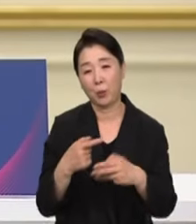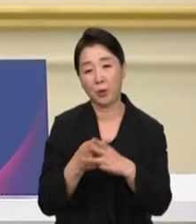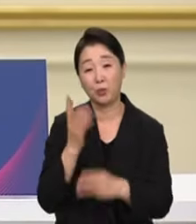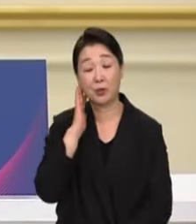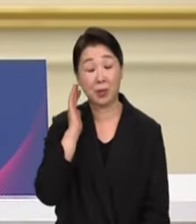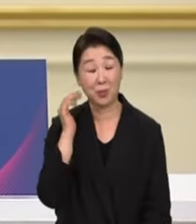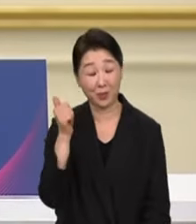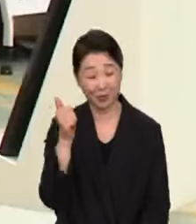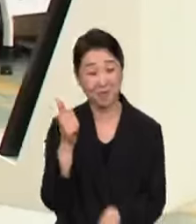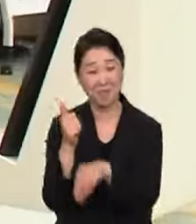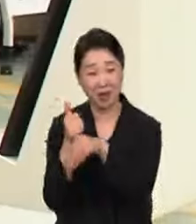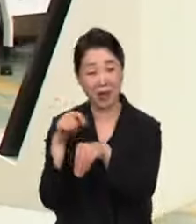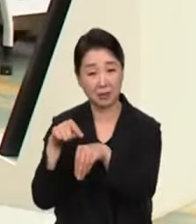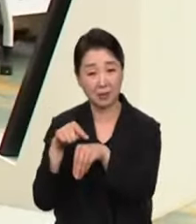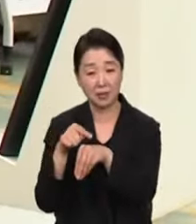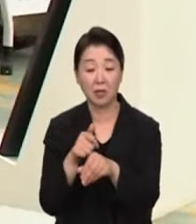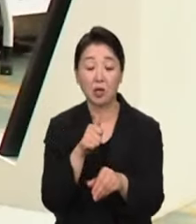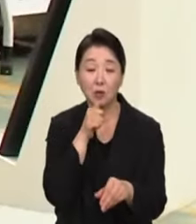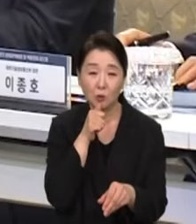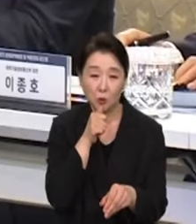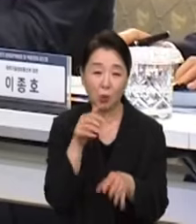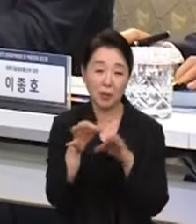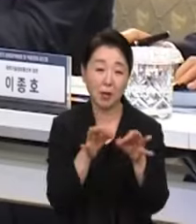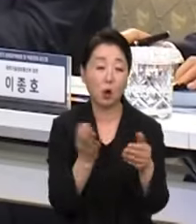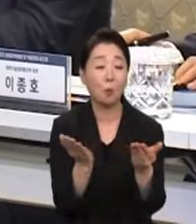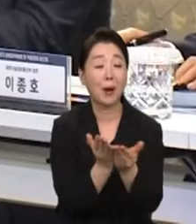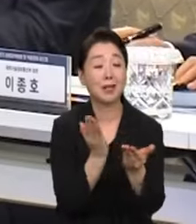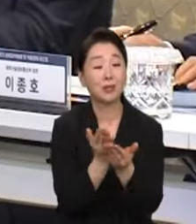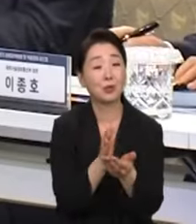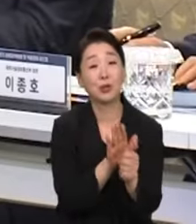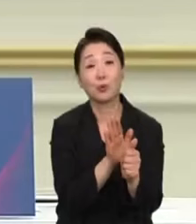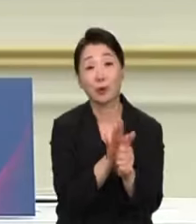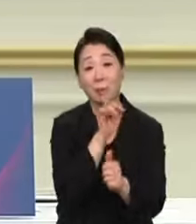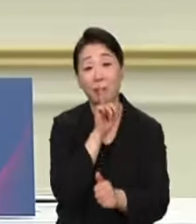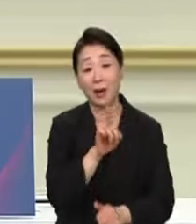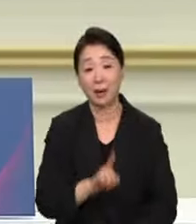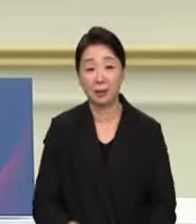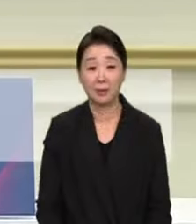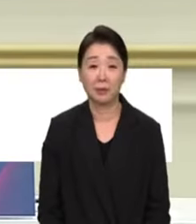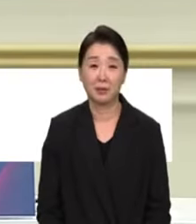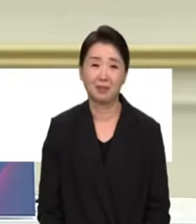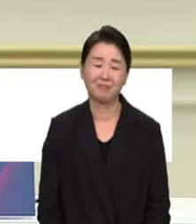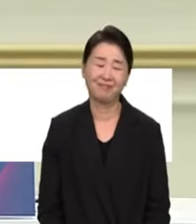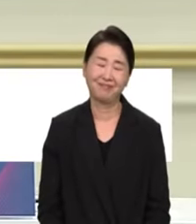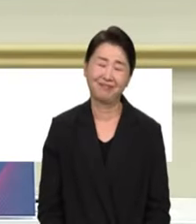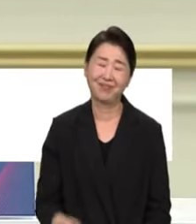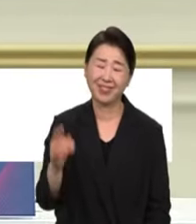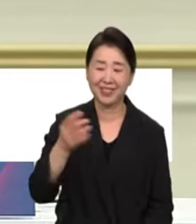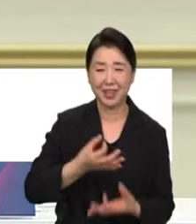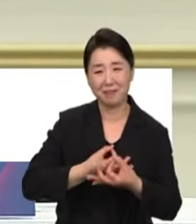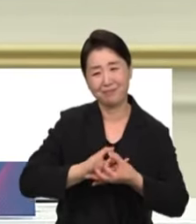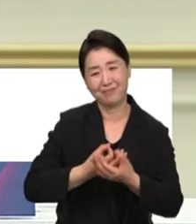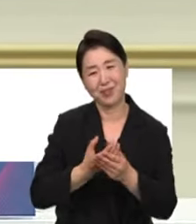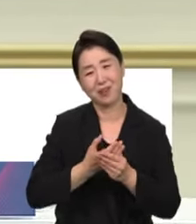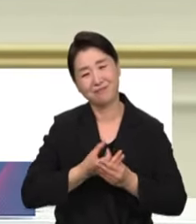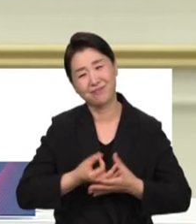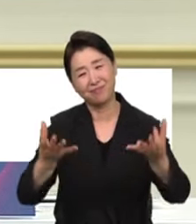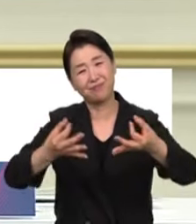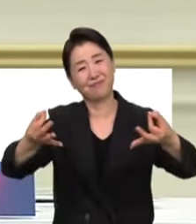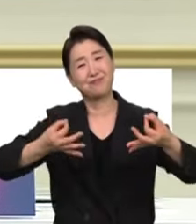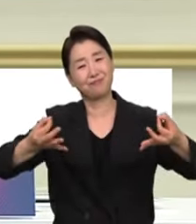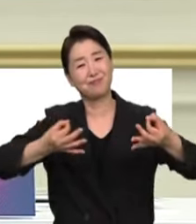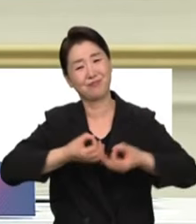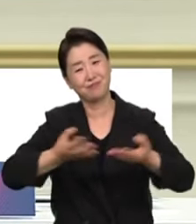대통령은 소상공인 맞춤형 지원이라고 강조했습니다 포퓰리즘적인 현금 나눠 죽이식이